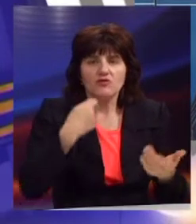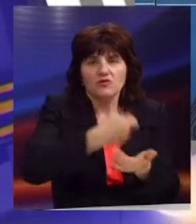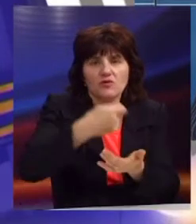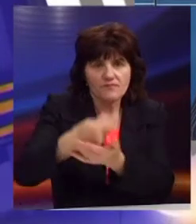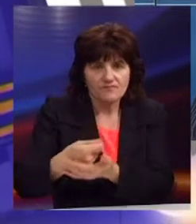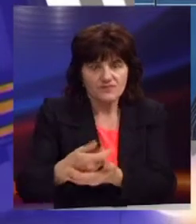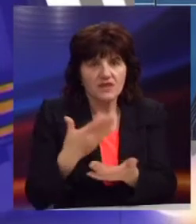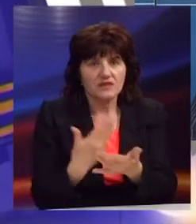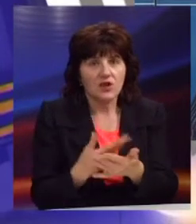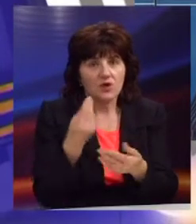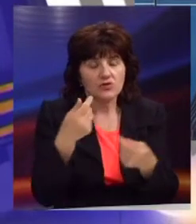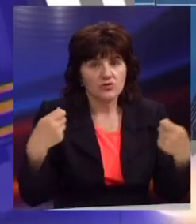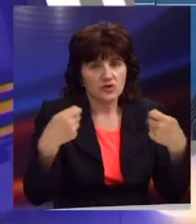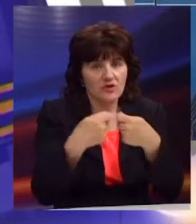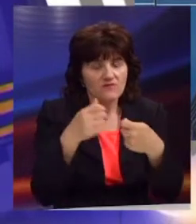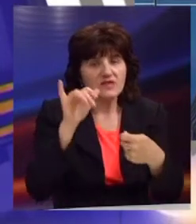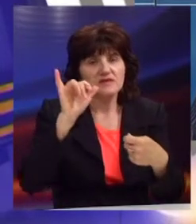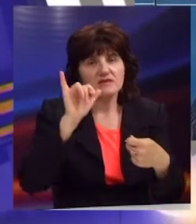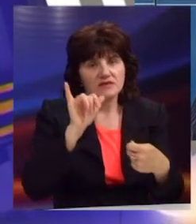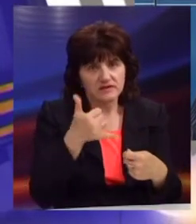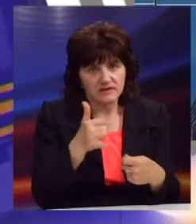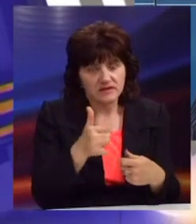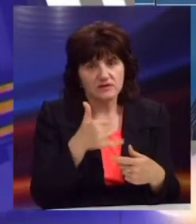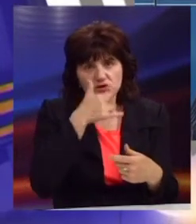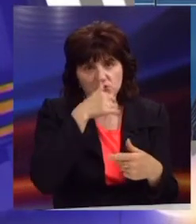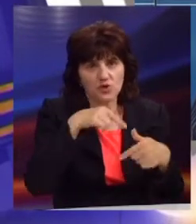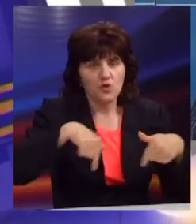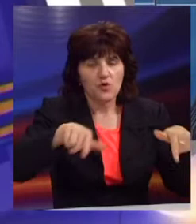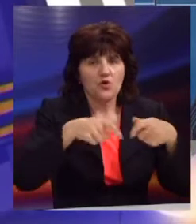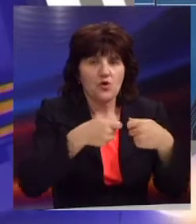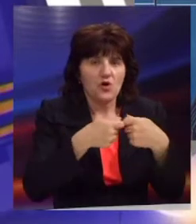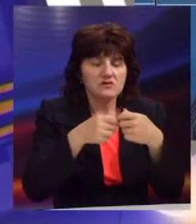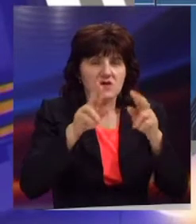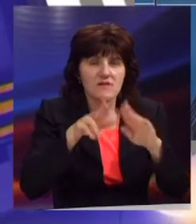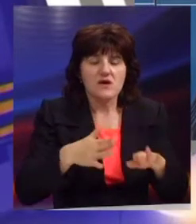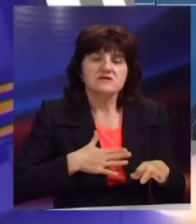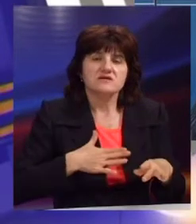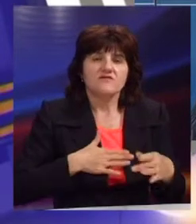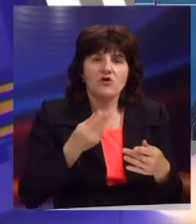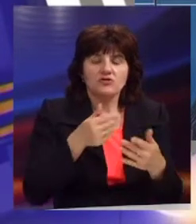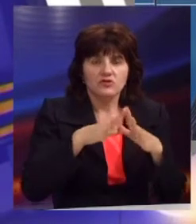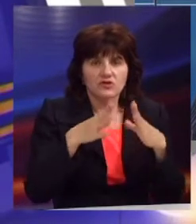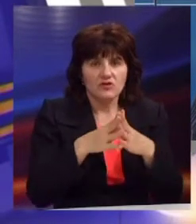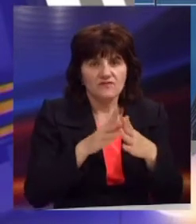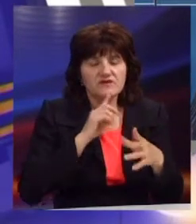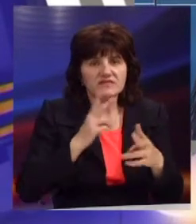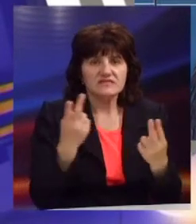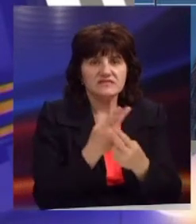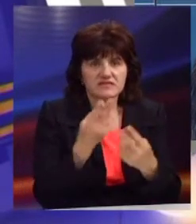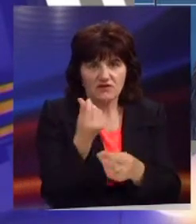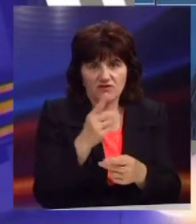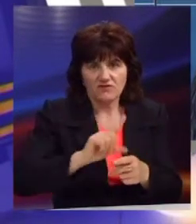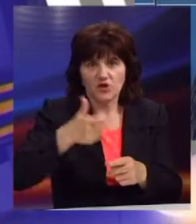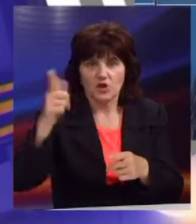da sufinansiranje jeste poželjno u smislu da organizacije imaju svoje izvore i sredstva iz drugih